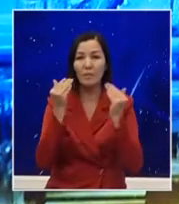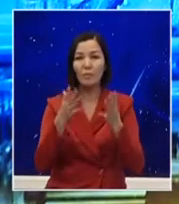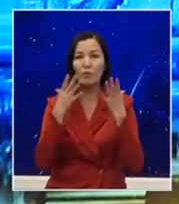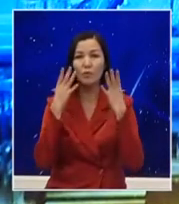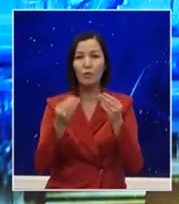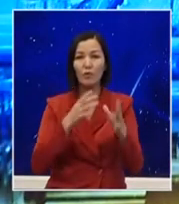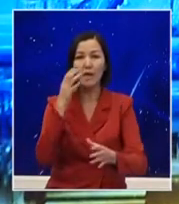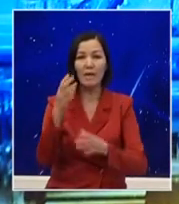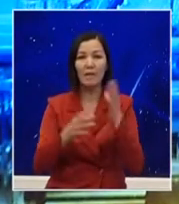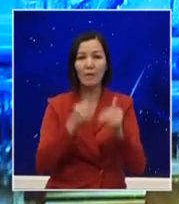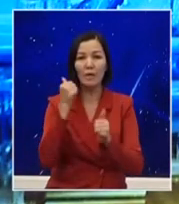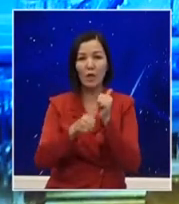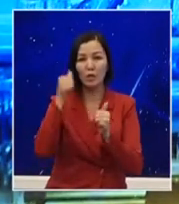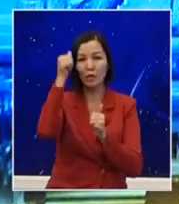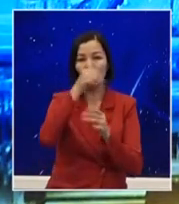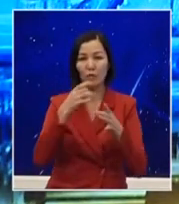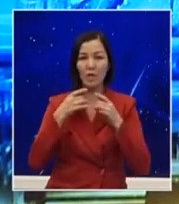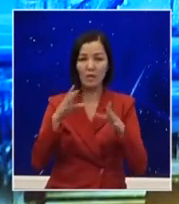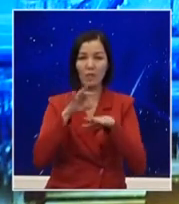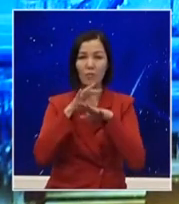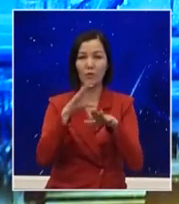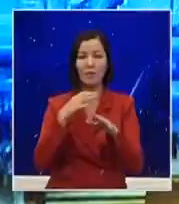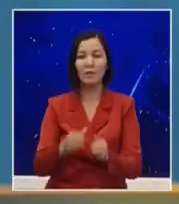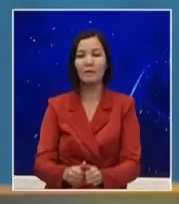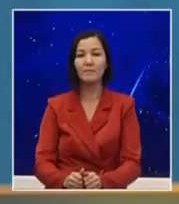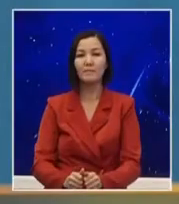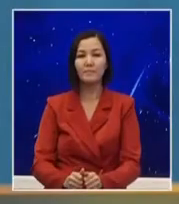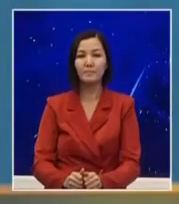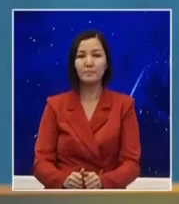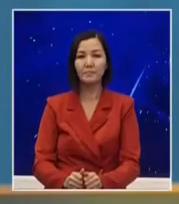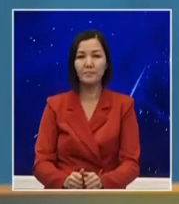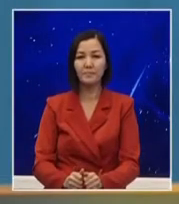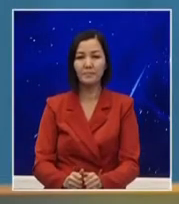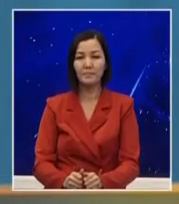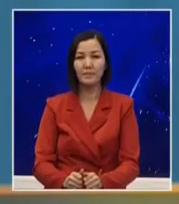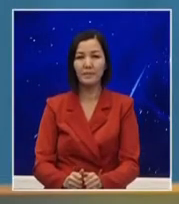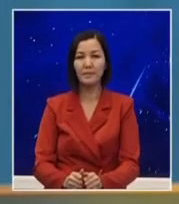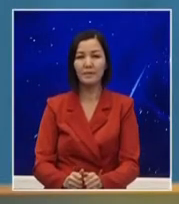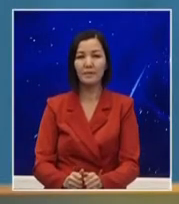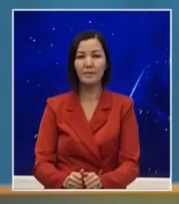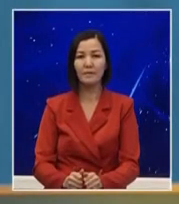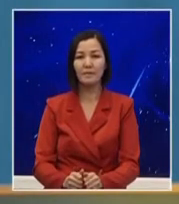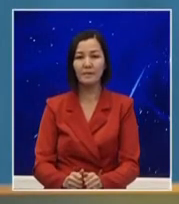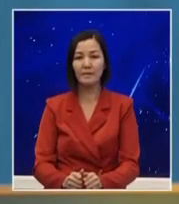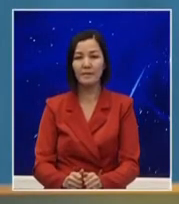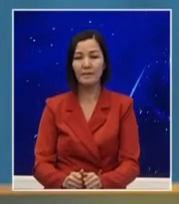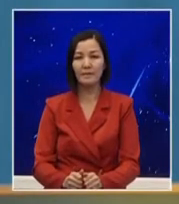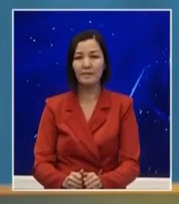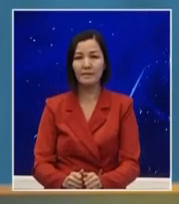күн бүкіл әлемде жыл сайын аталып өтеді. Будучи президентом Казахстана, я сознательно